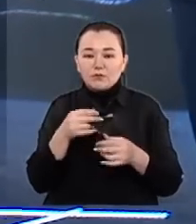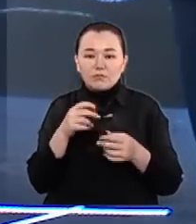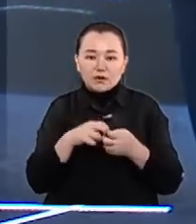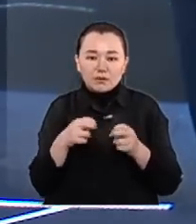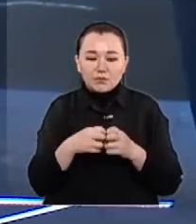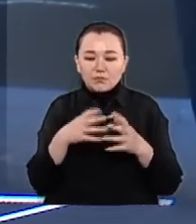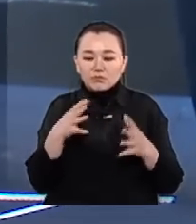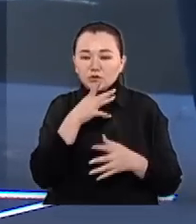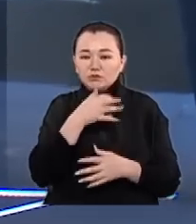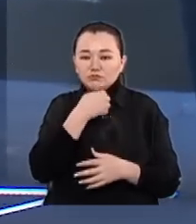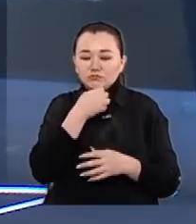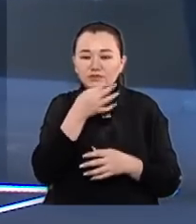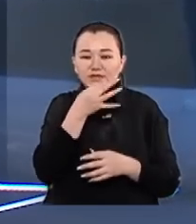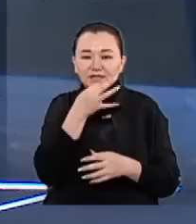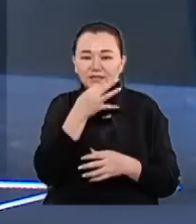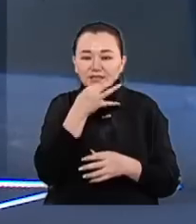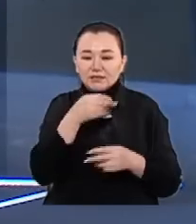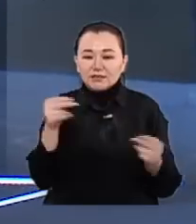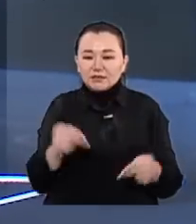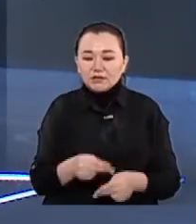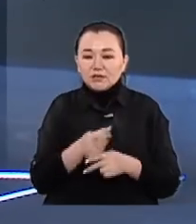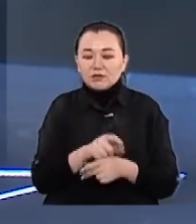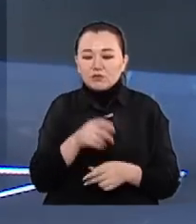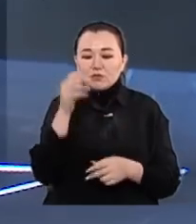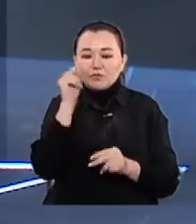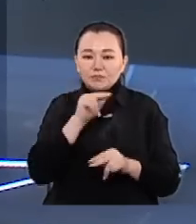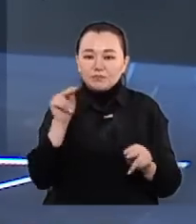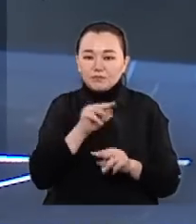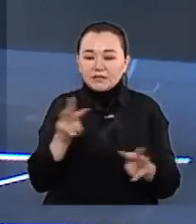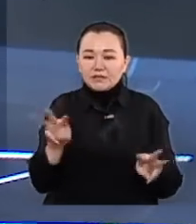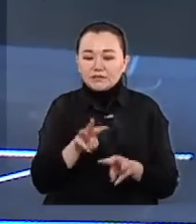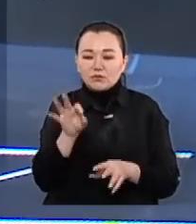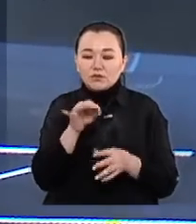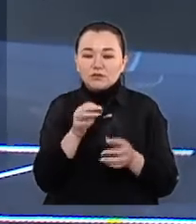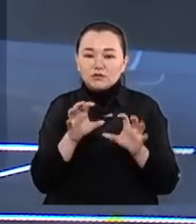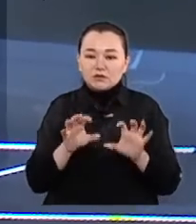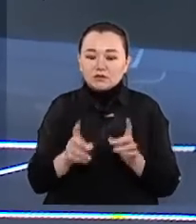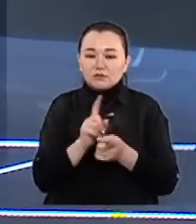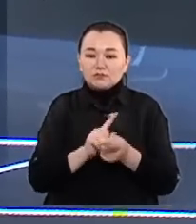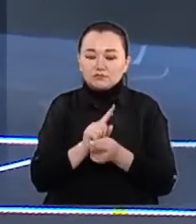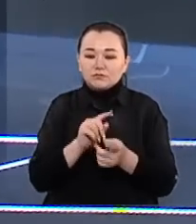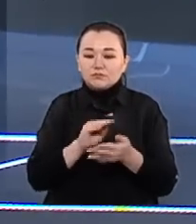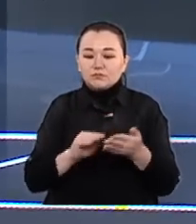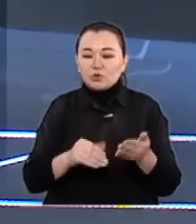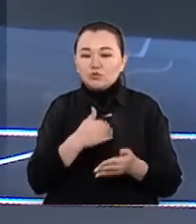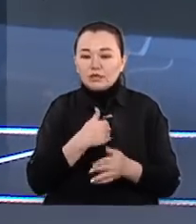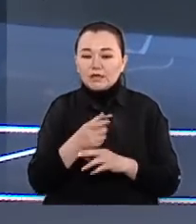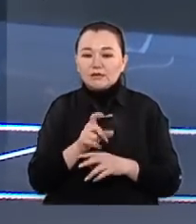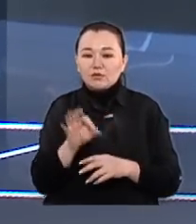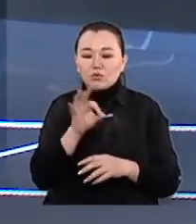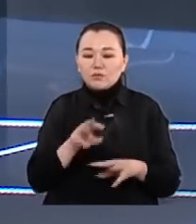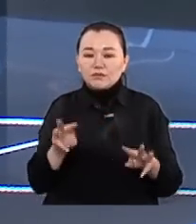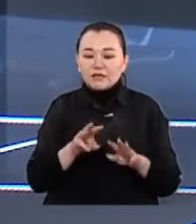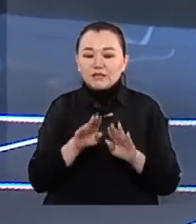ерте жастағы некенің алдын алу үшін оқу-ағарту министрлігі бір қатар заңнамаға өзгеріс енгізуді көздеп отыр. Бұл туралы